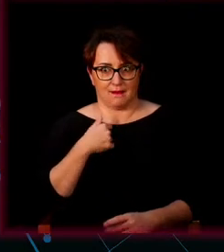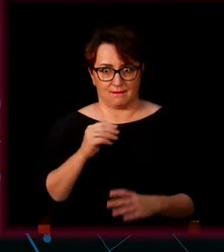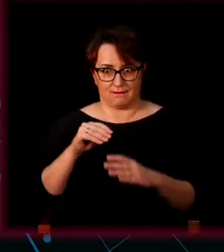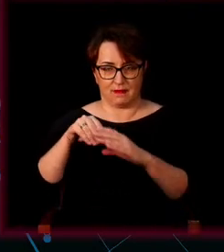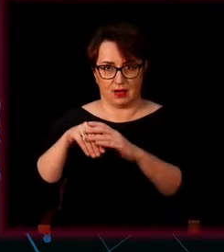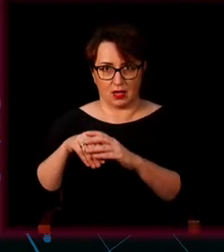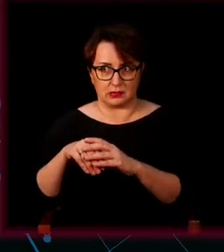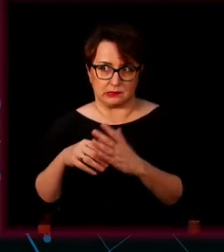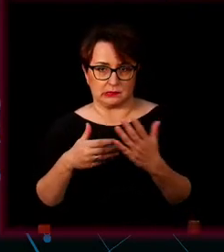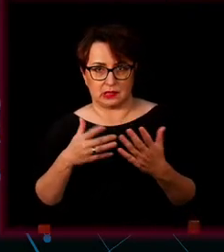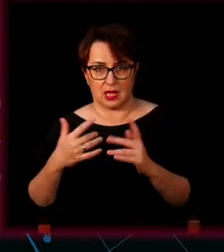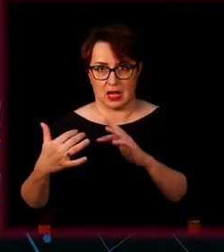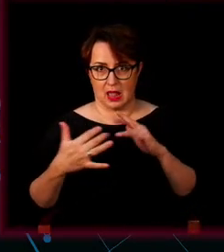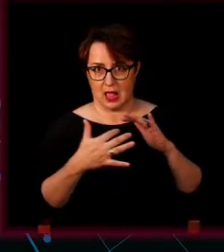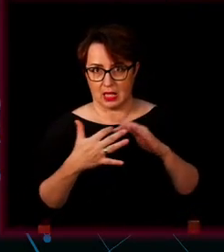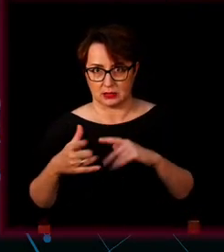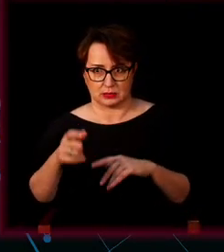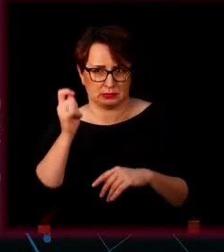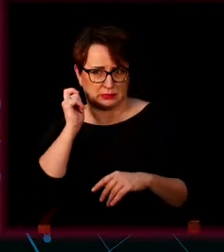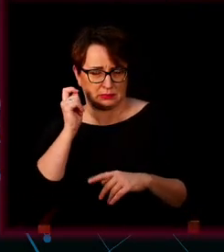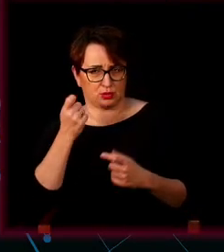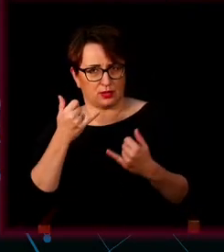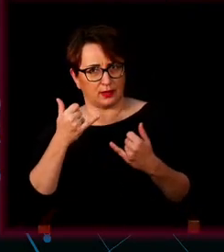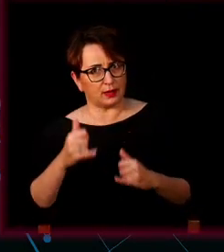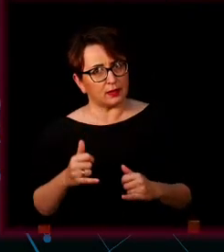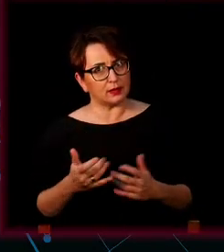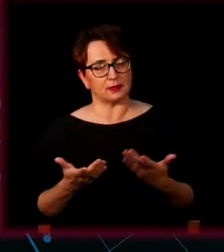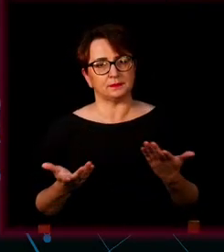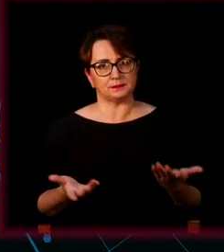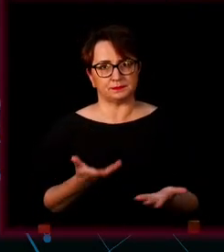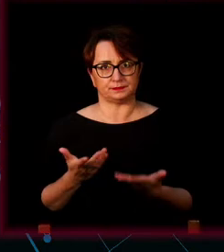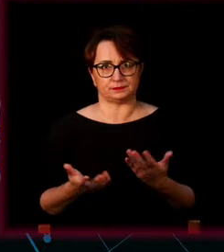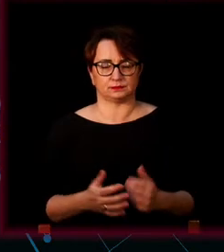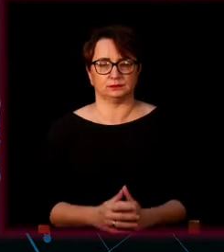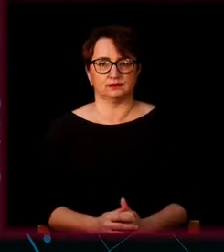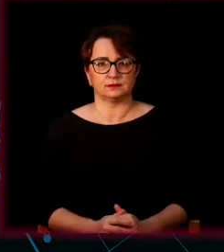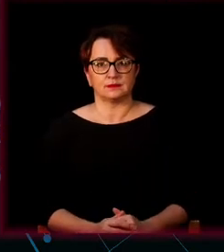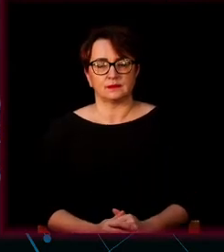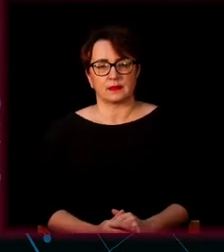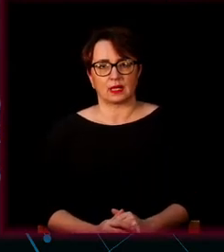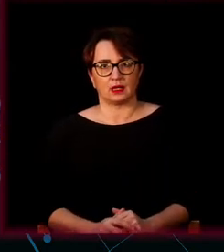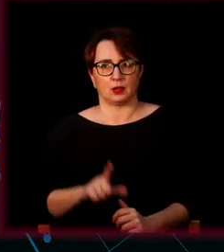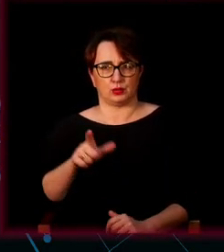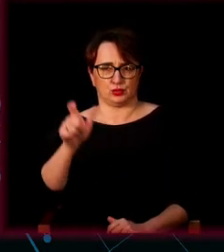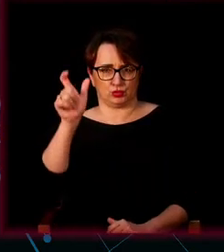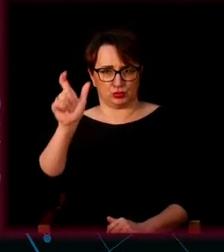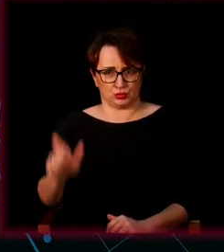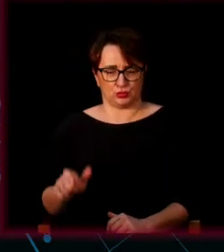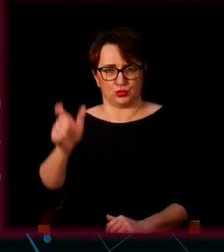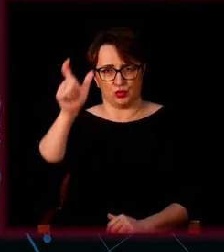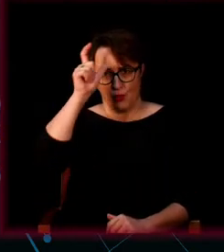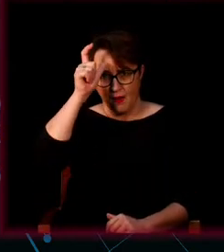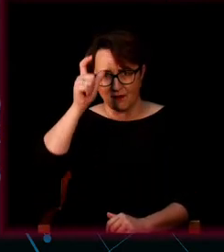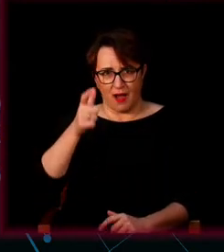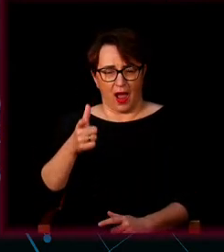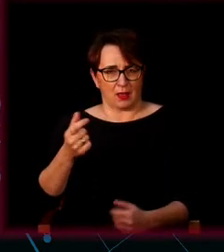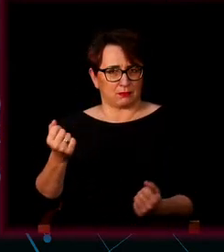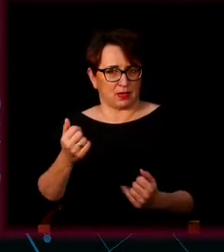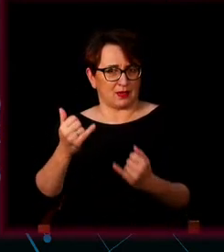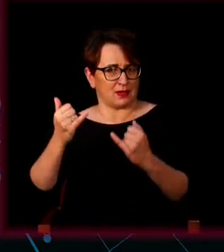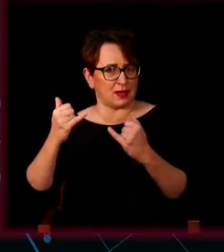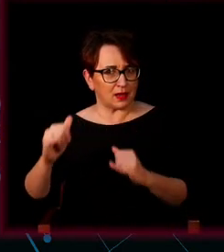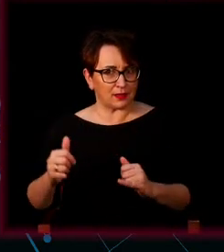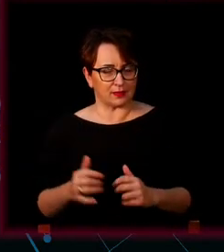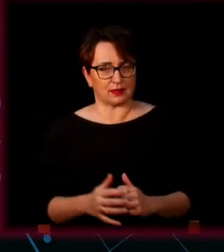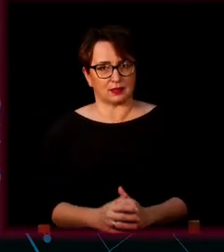tak, w relację z istotą, która jest właśnie tak inna od niego, tak, jest człowiekiem, ale zupełnie innym